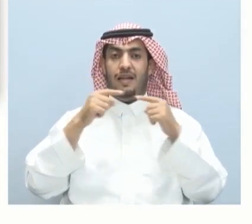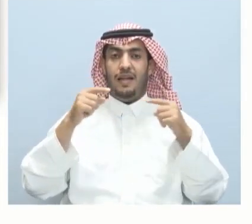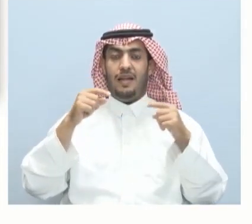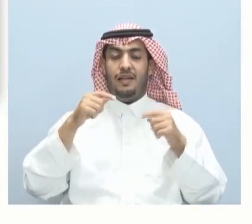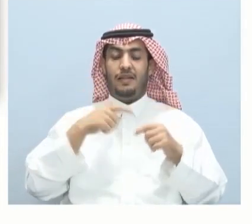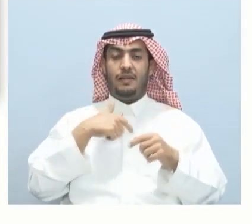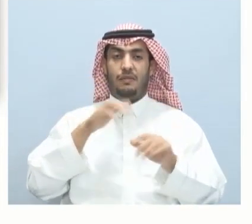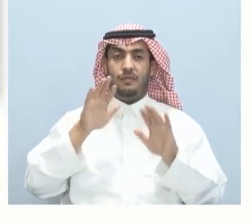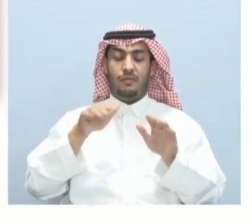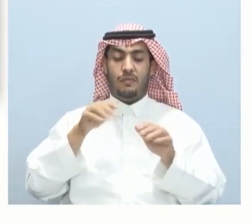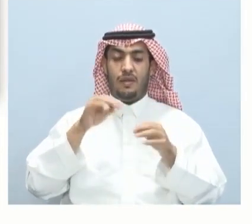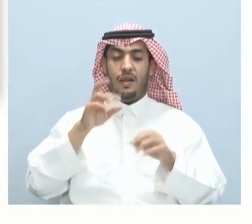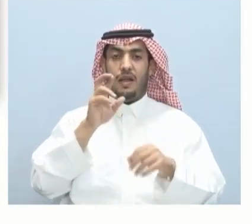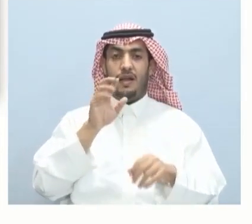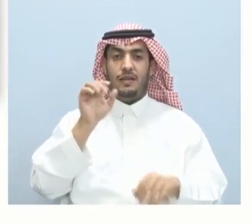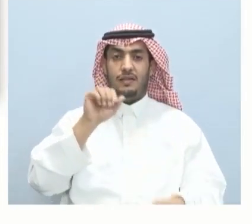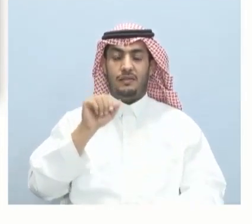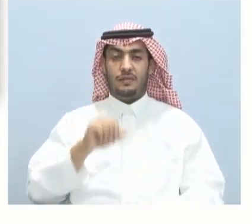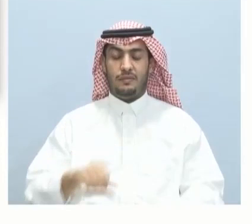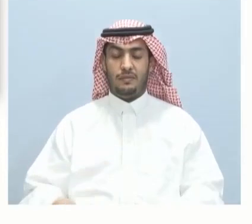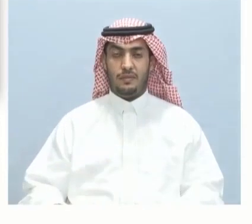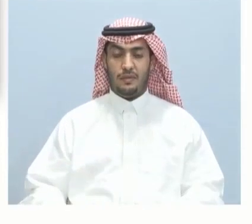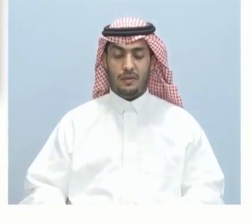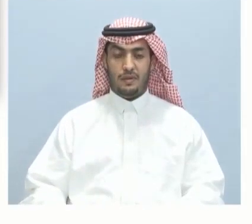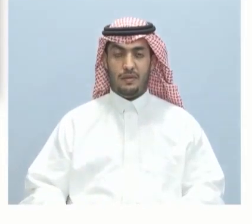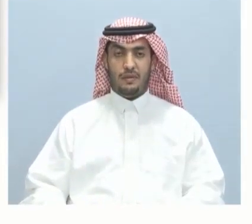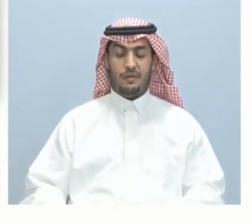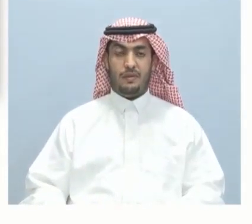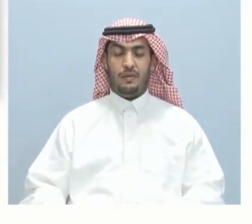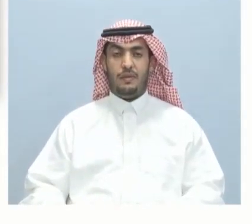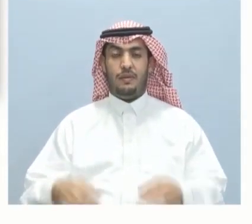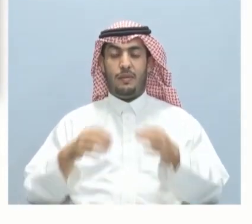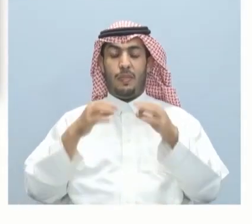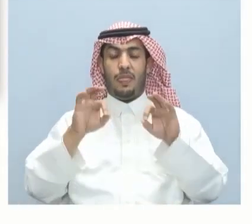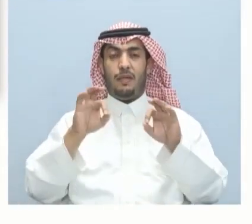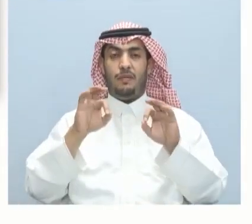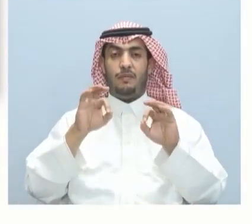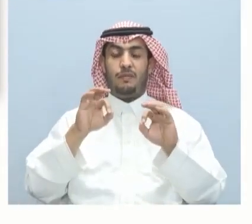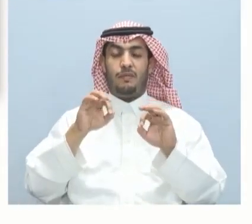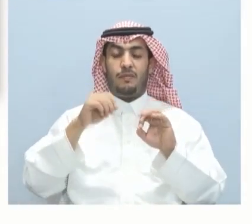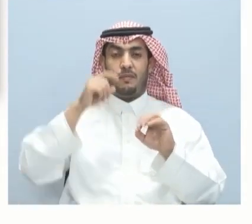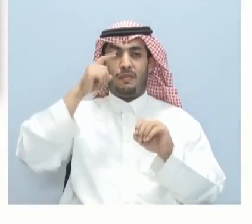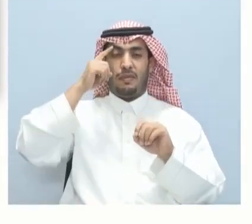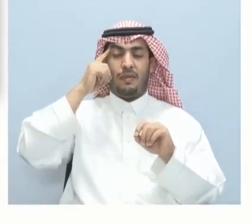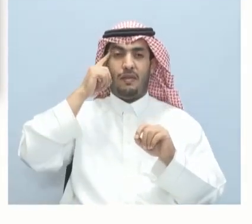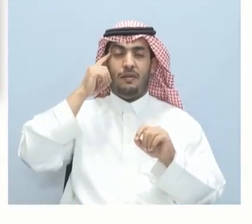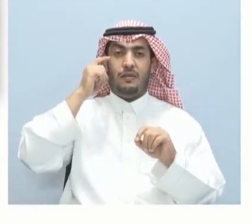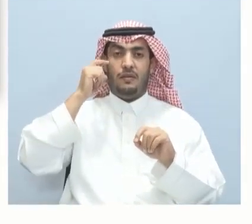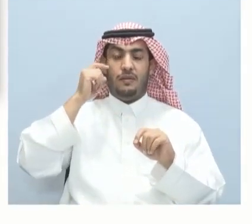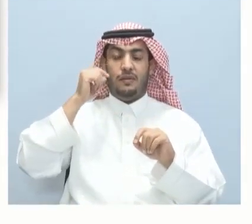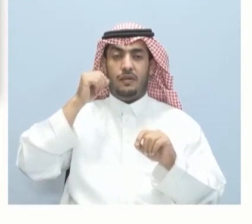ماذا نوجد الار اس تمام الكلام واللي يحلها بالعكس ايضا صح بمعنى يعني لو قلت ان